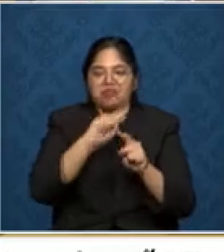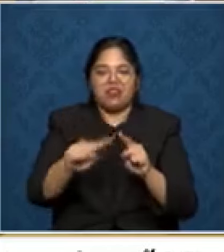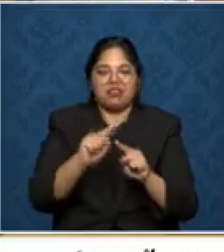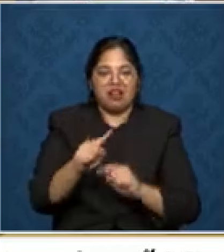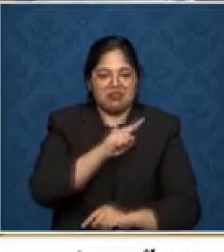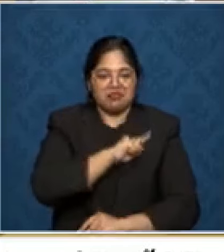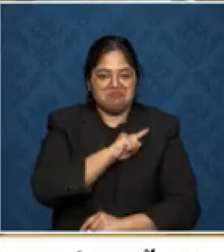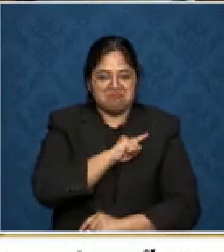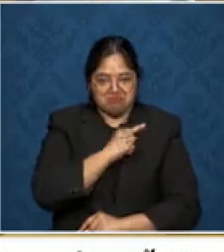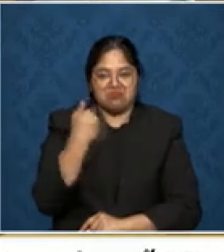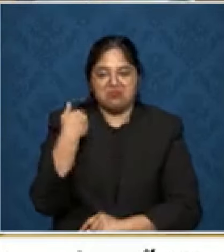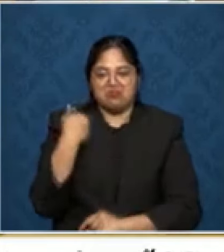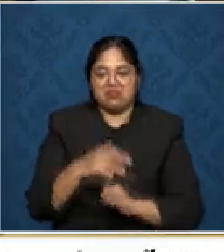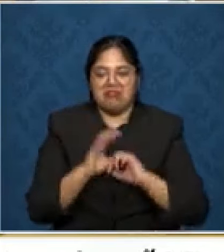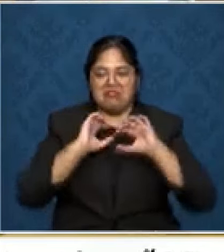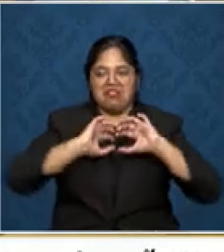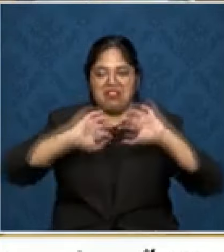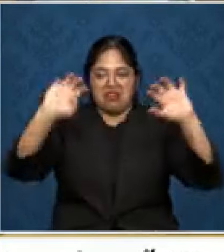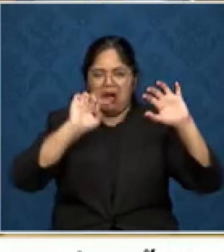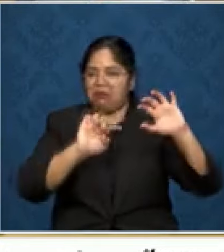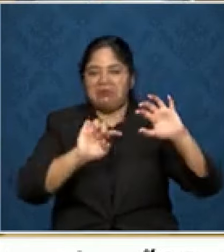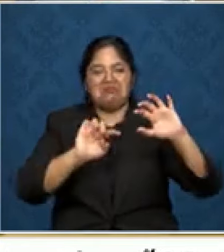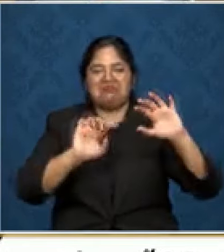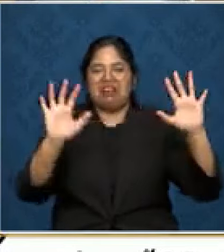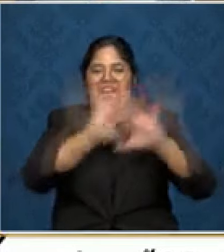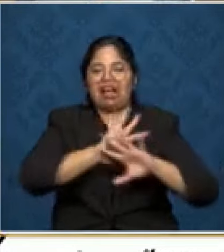รัฐบาลนี้กลายเป็นรัฐบบาล